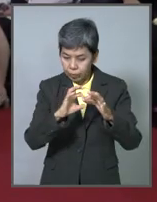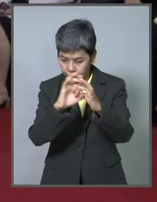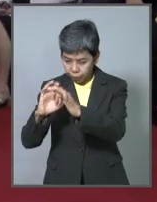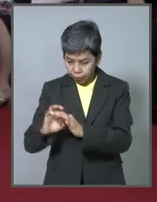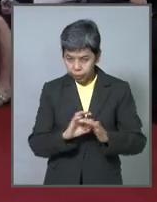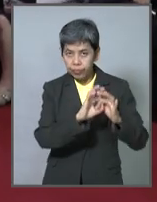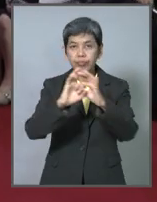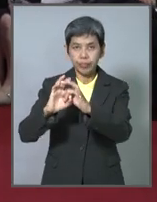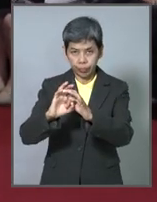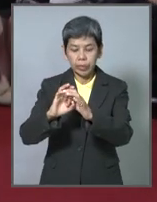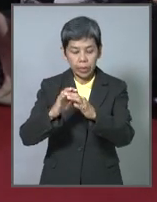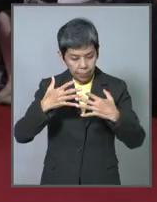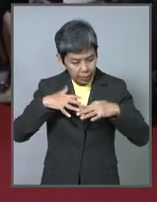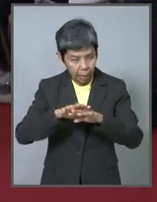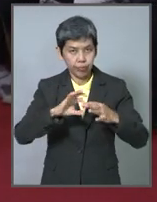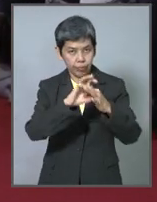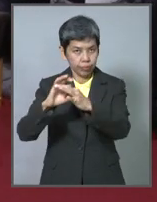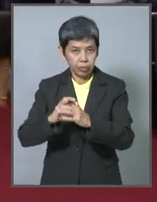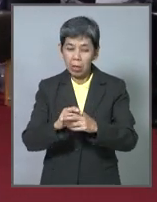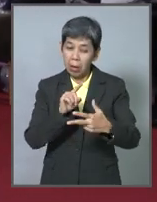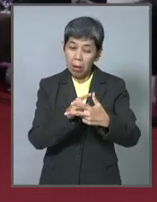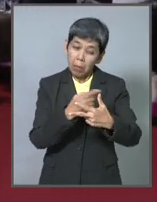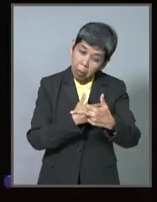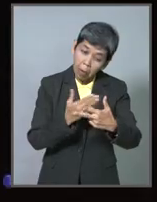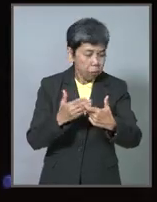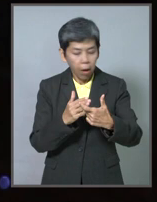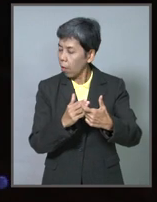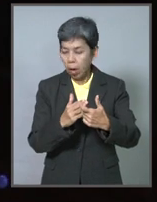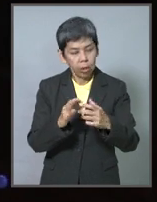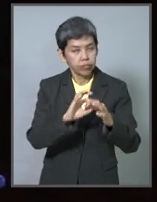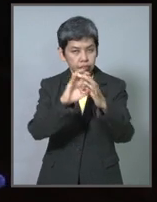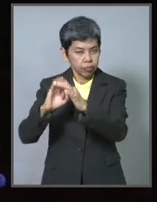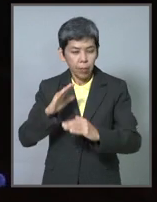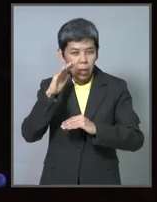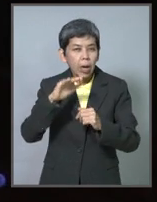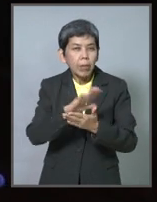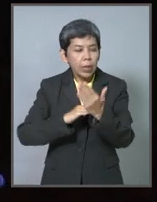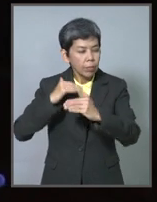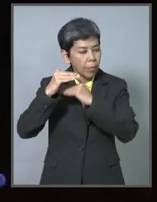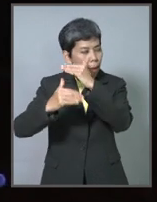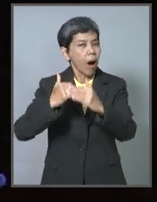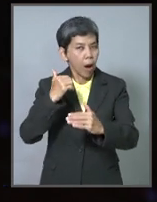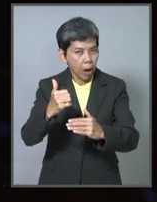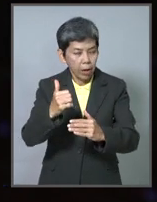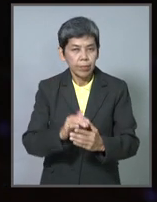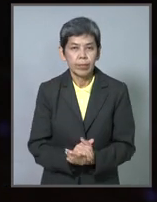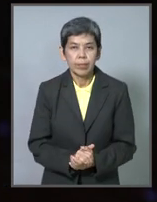งานสอดคล้องและประสานกันดิฉะนั้นยากที่จะขับเคลื่อนประเทศให้เดินไปข้างหน้า